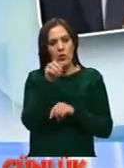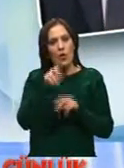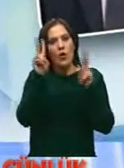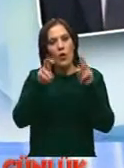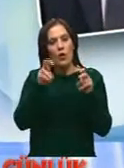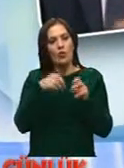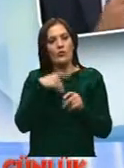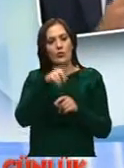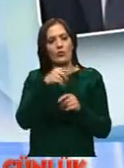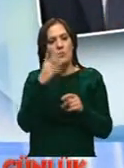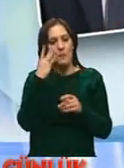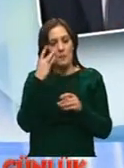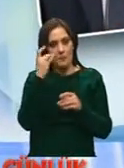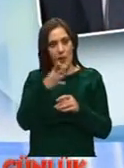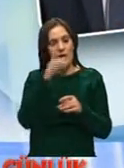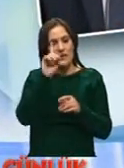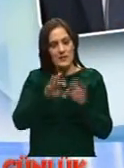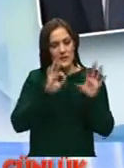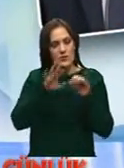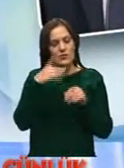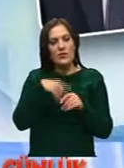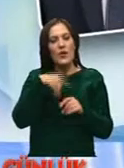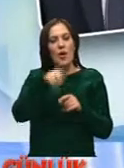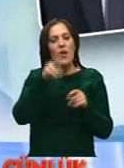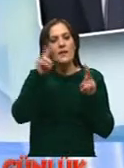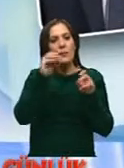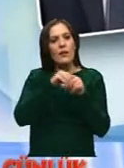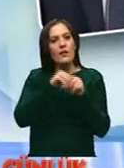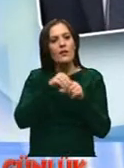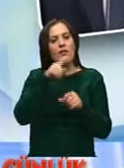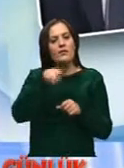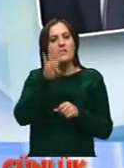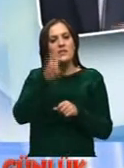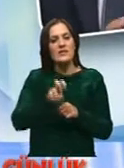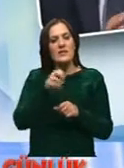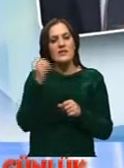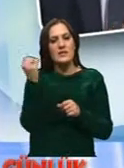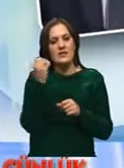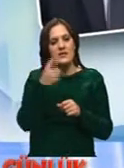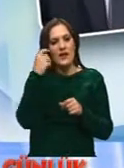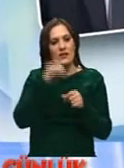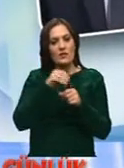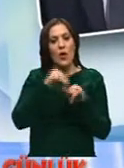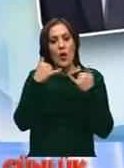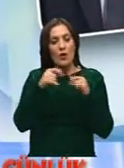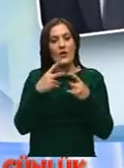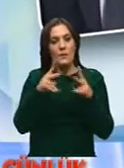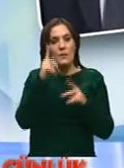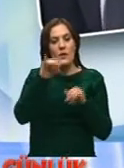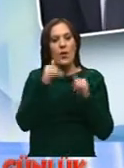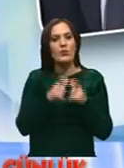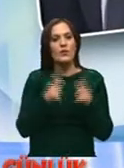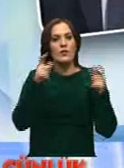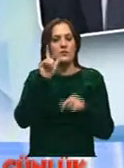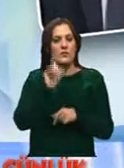tema veriliyor. O tema çerçevesinde 48 saat içerisinde sıfırdan bir oyun. Oynanabilir bir oyun geliştirmek 48 durumunda. 48 saat bu